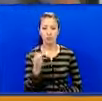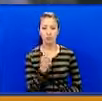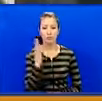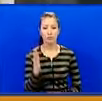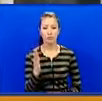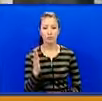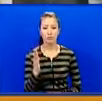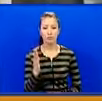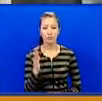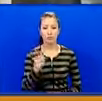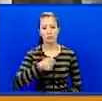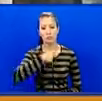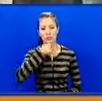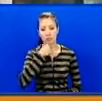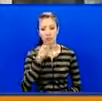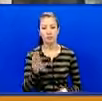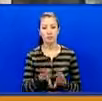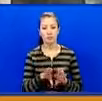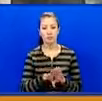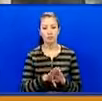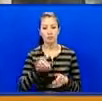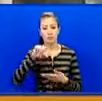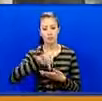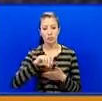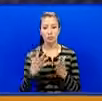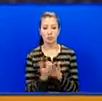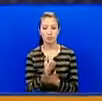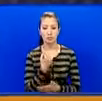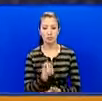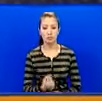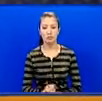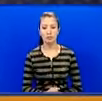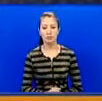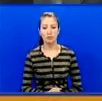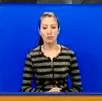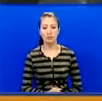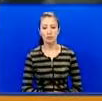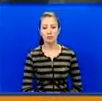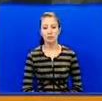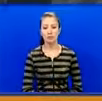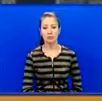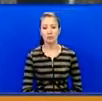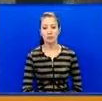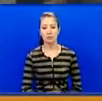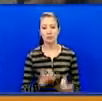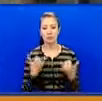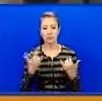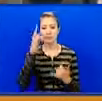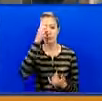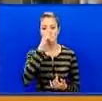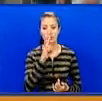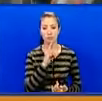кәр адамдарға да жақсы болып қатысты. Соны жеңіп алдым. Қазір